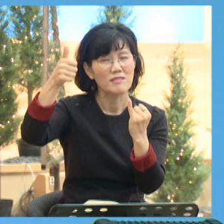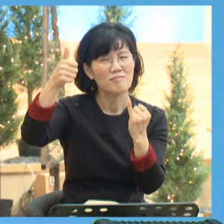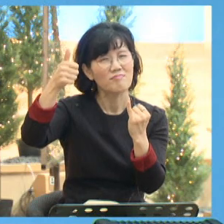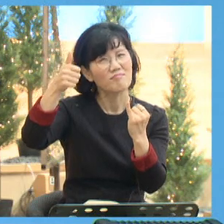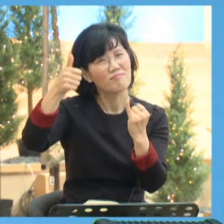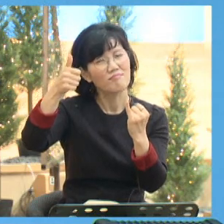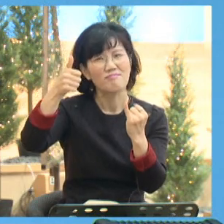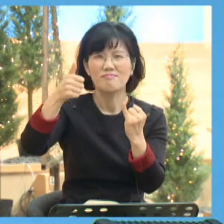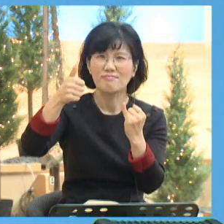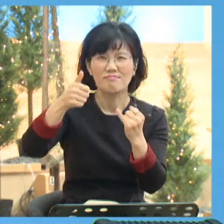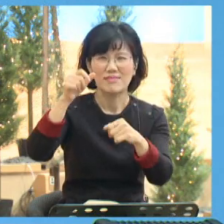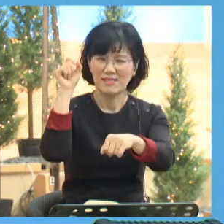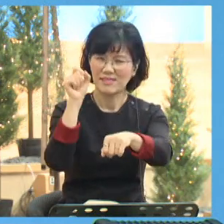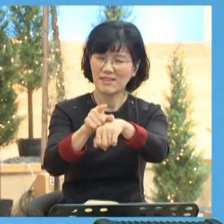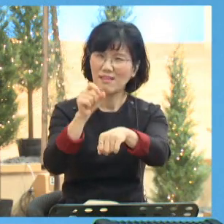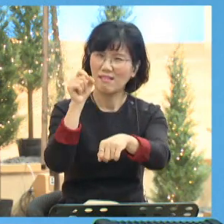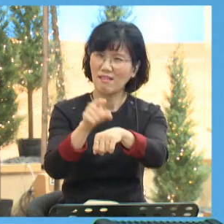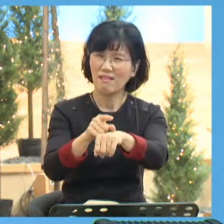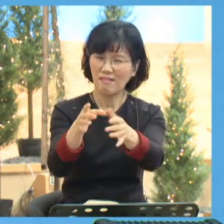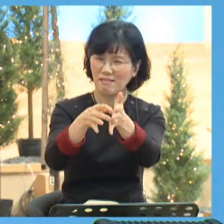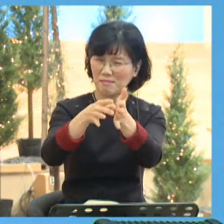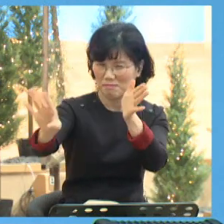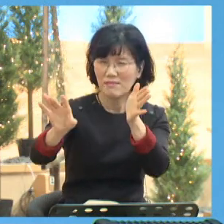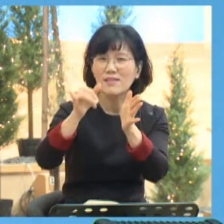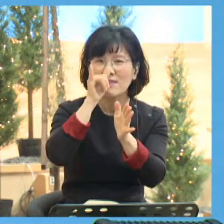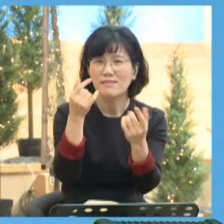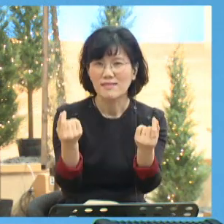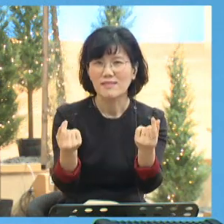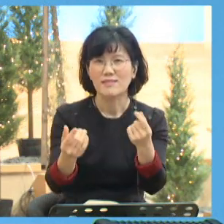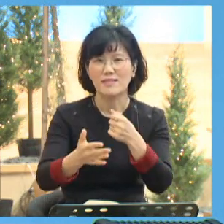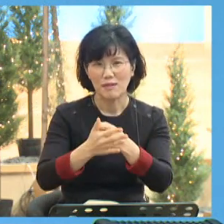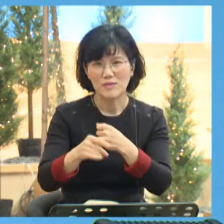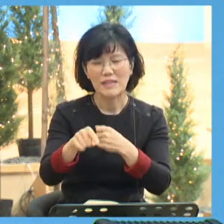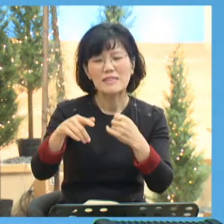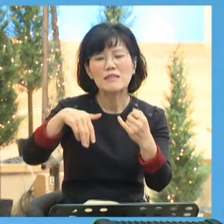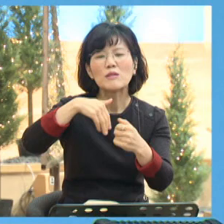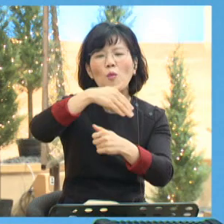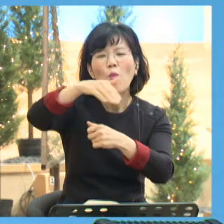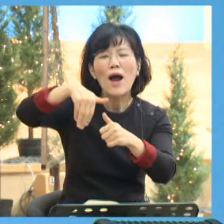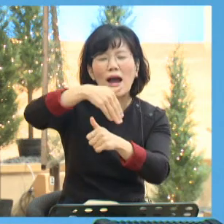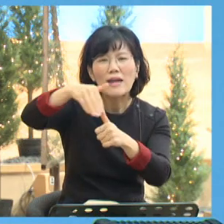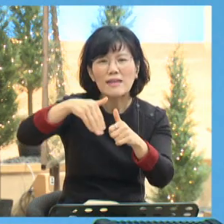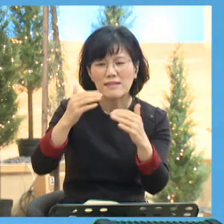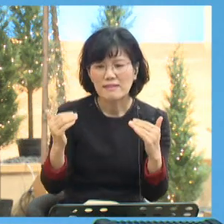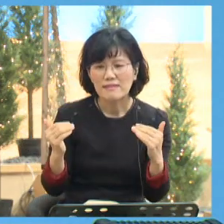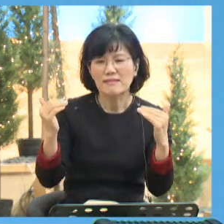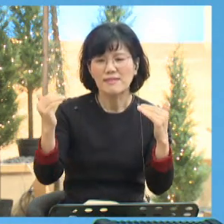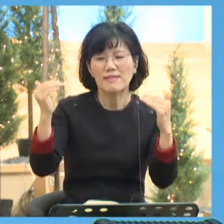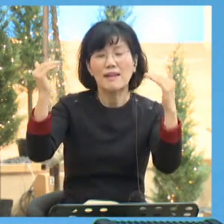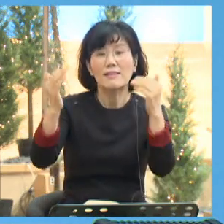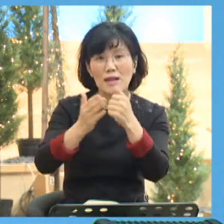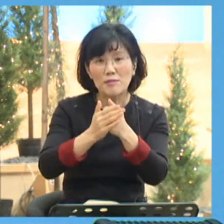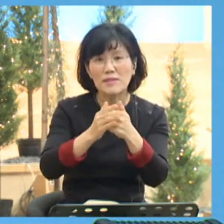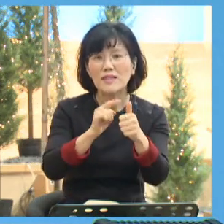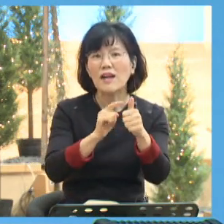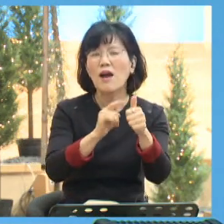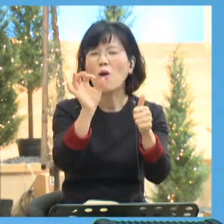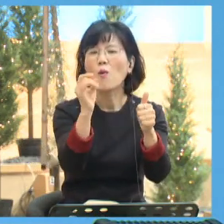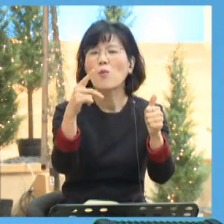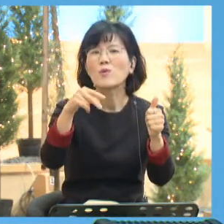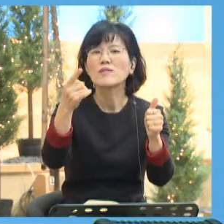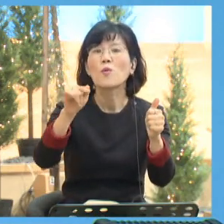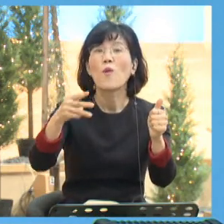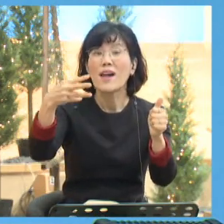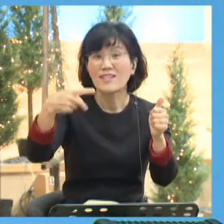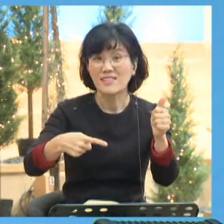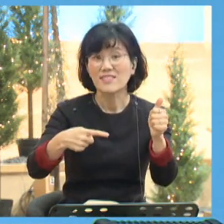마저도 지우 성격이 에 급하게 씁니다 이런 환경 속에서 어린 시절 잘하다 보니까 이오스 알다 학생은